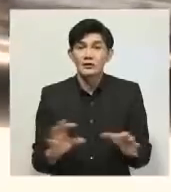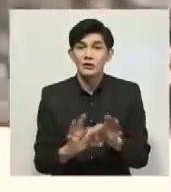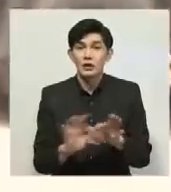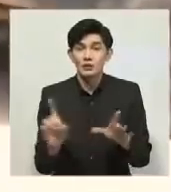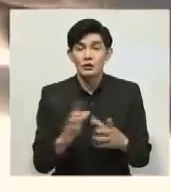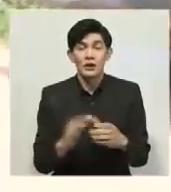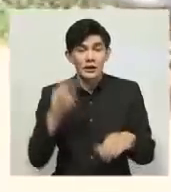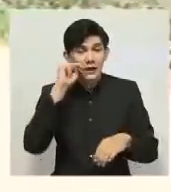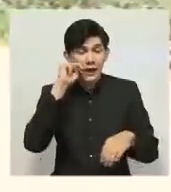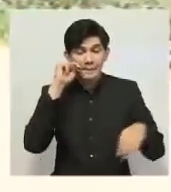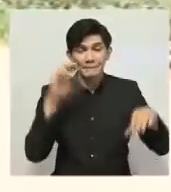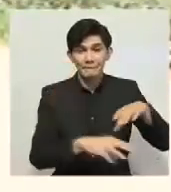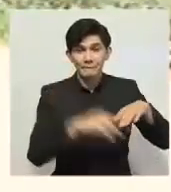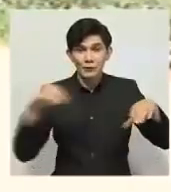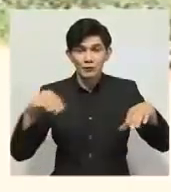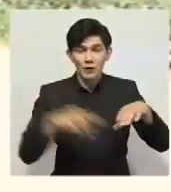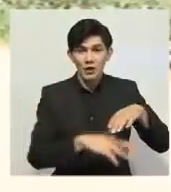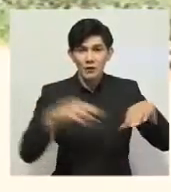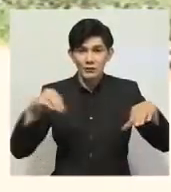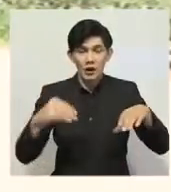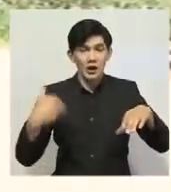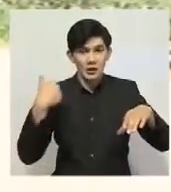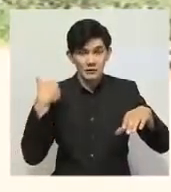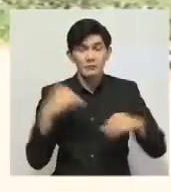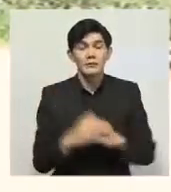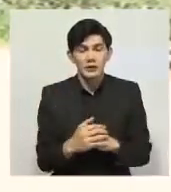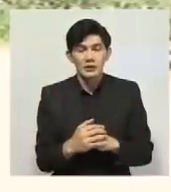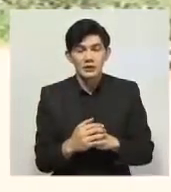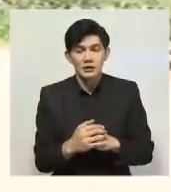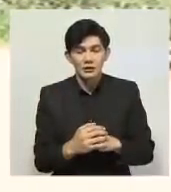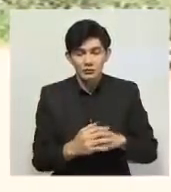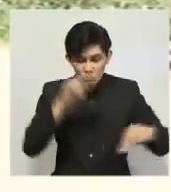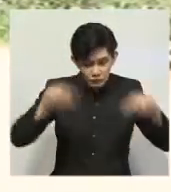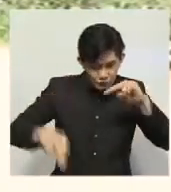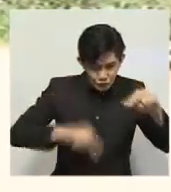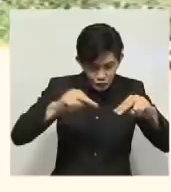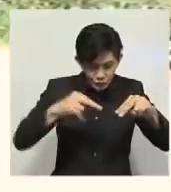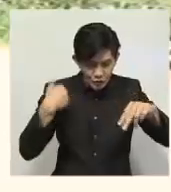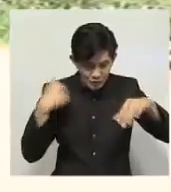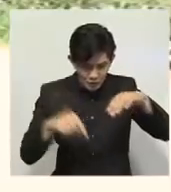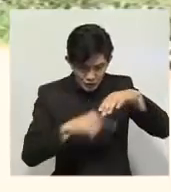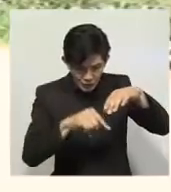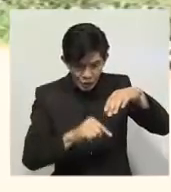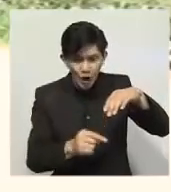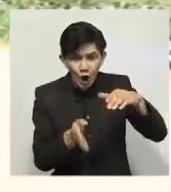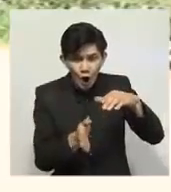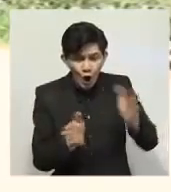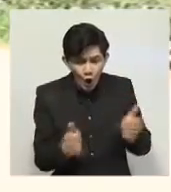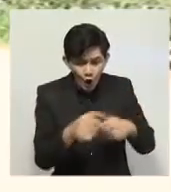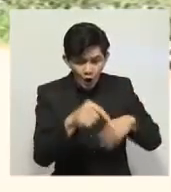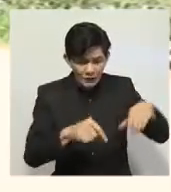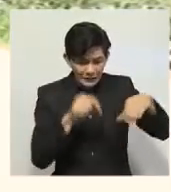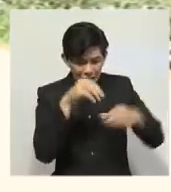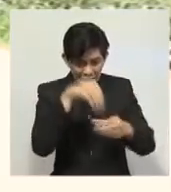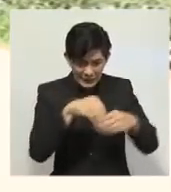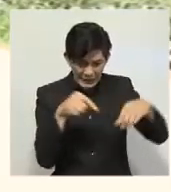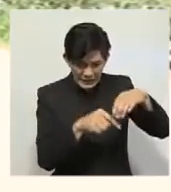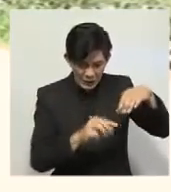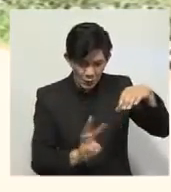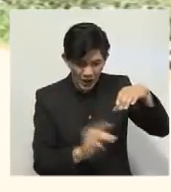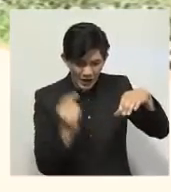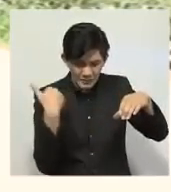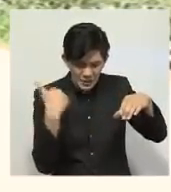การสูบระบายน้ำออกจากถ้ำและเรื่องของการสำรวจโถงภายในโพรงถ้ำที่พบก่อนหน้านี้นะครับนอกจ